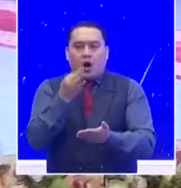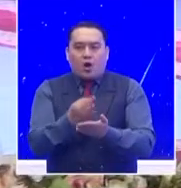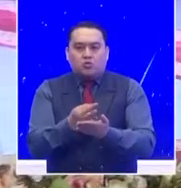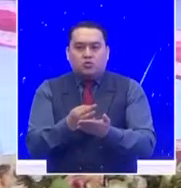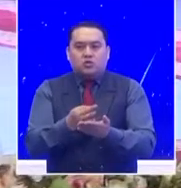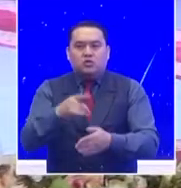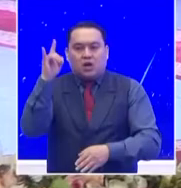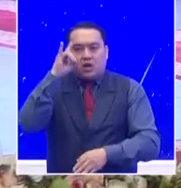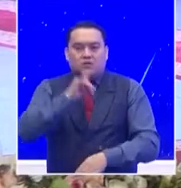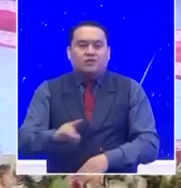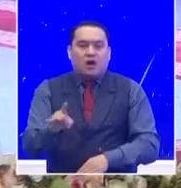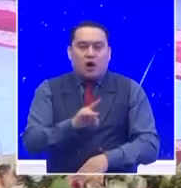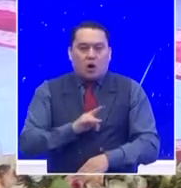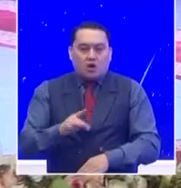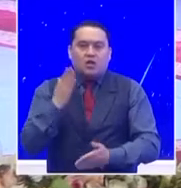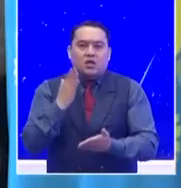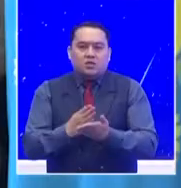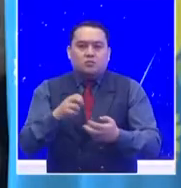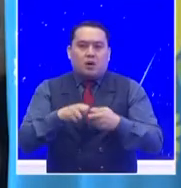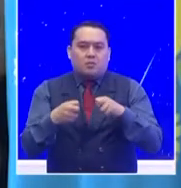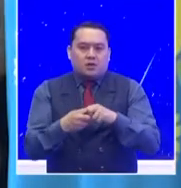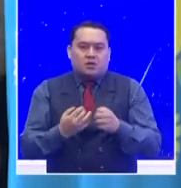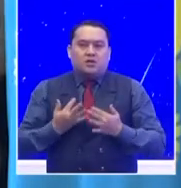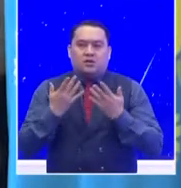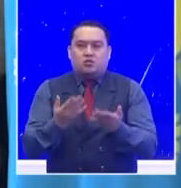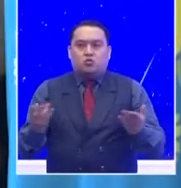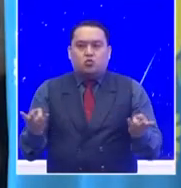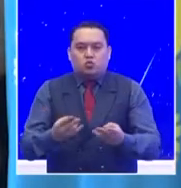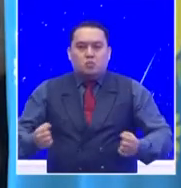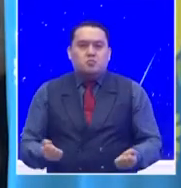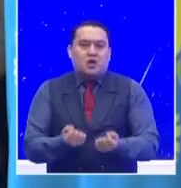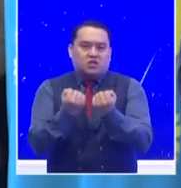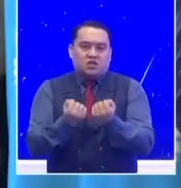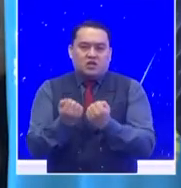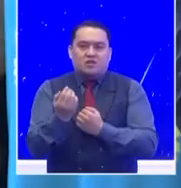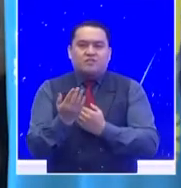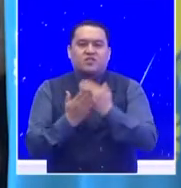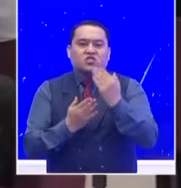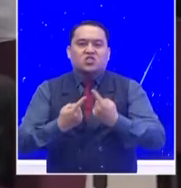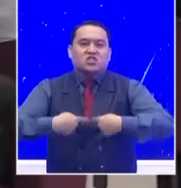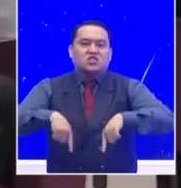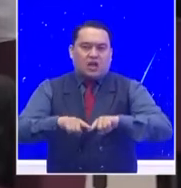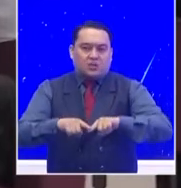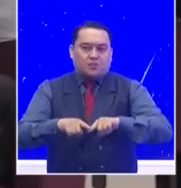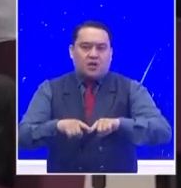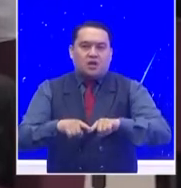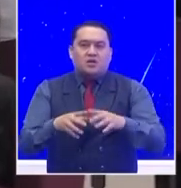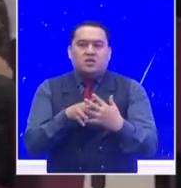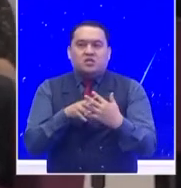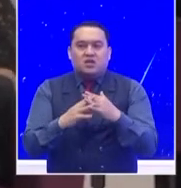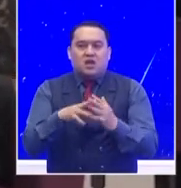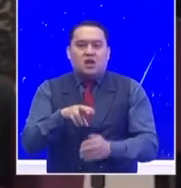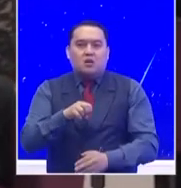главы Сарканского района. Однако есть проблемы, требующие поддержки со стороны высших инстанций. Так, например, жители села